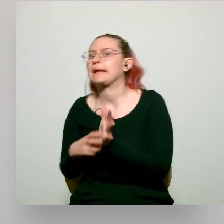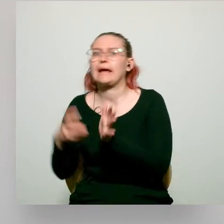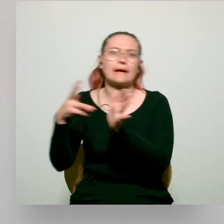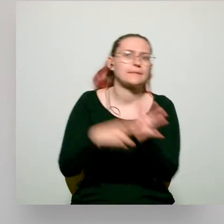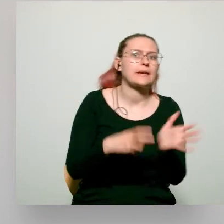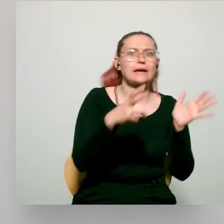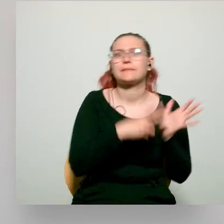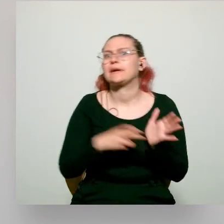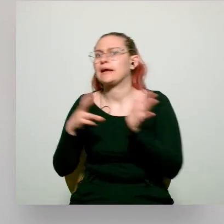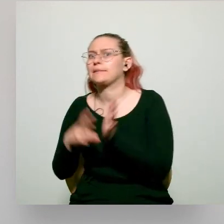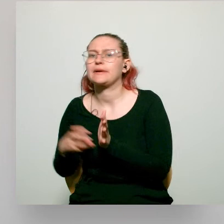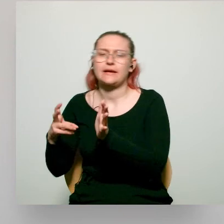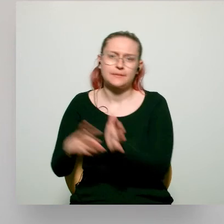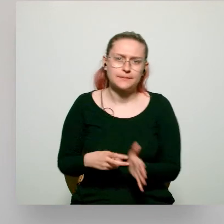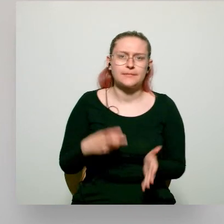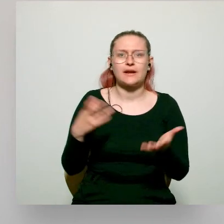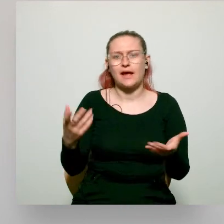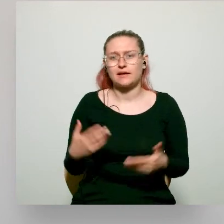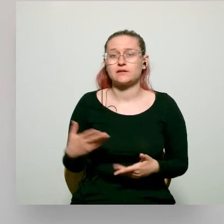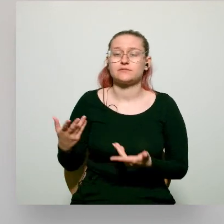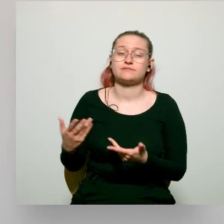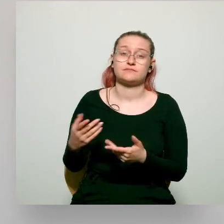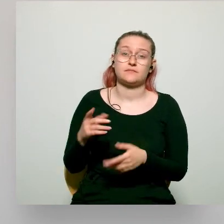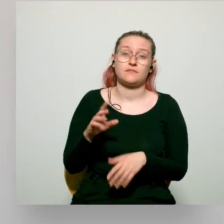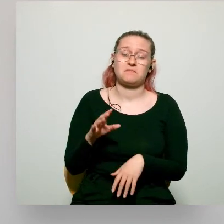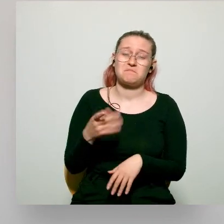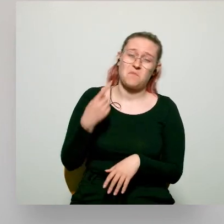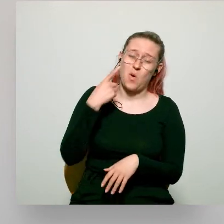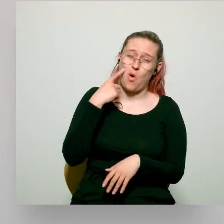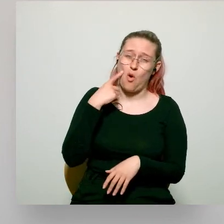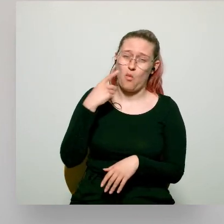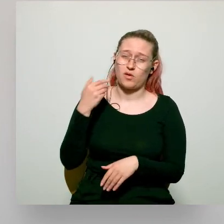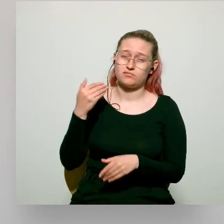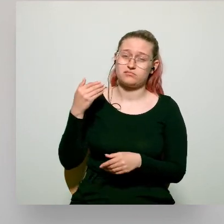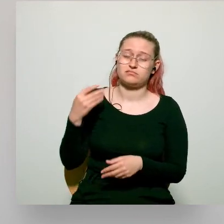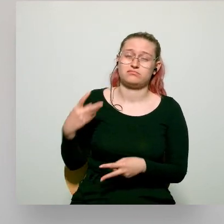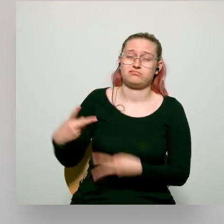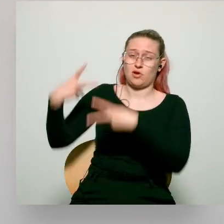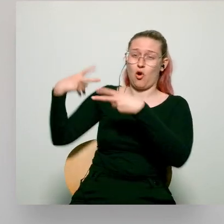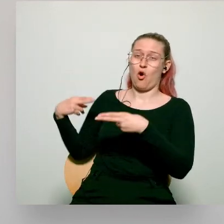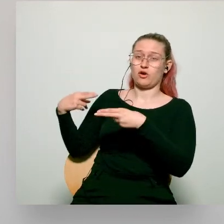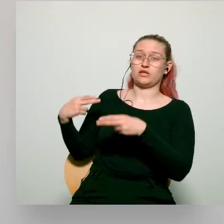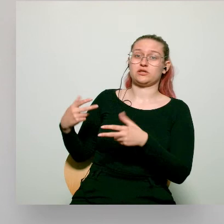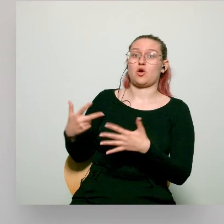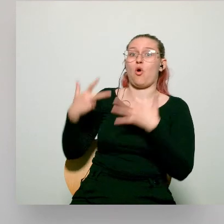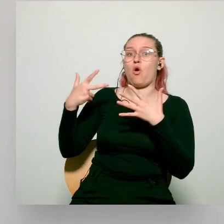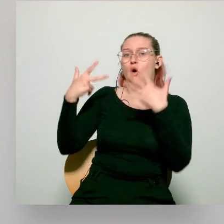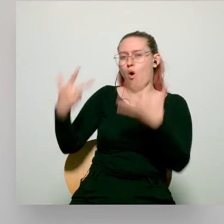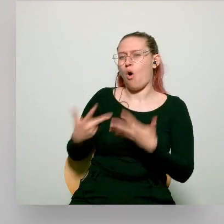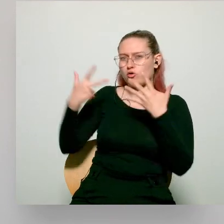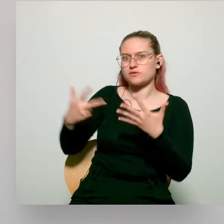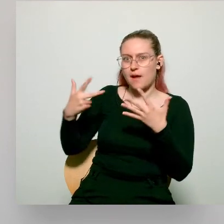gatunków. Powiedzmy, że w ostatnich 8 latach udało nam się w kulturze ukraińskiej wypełnić różne luki.